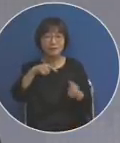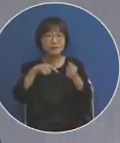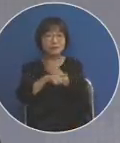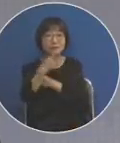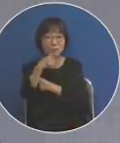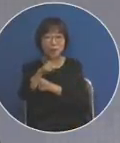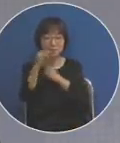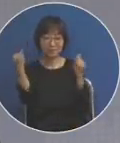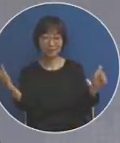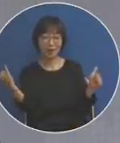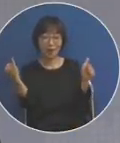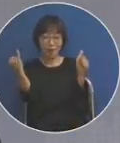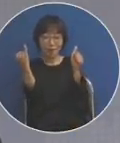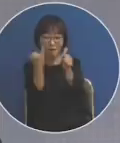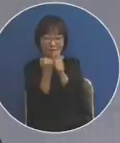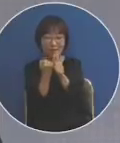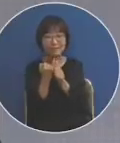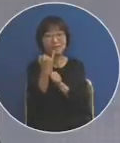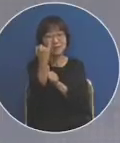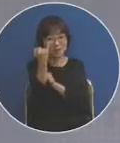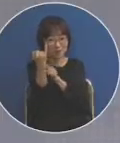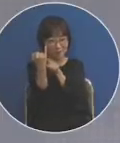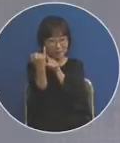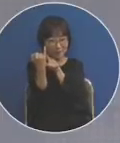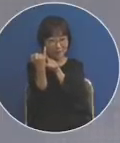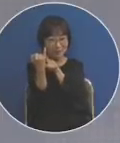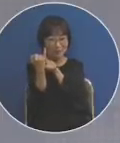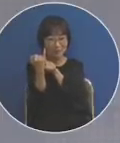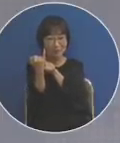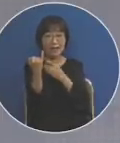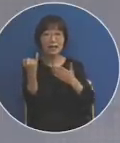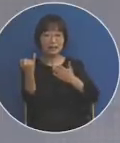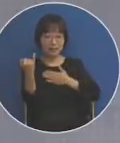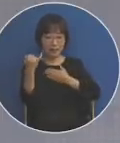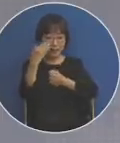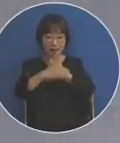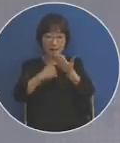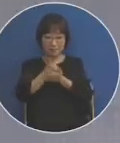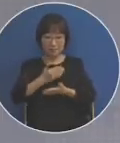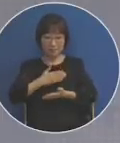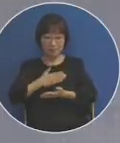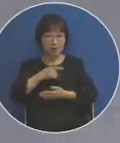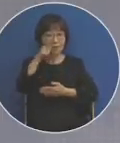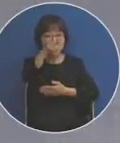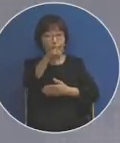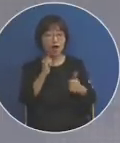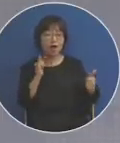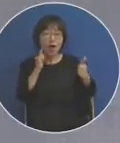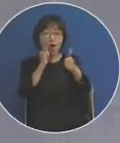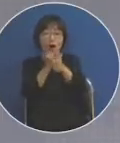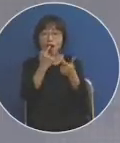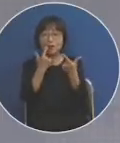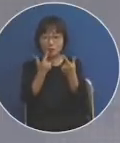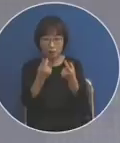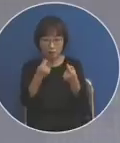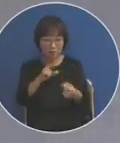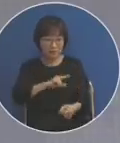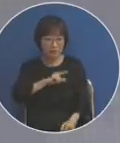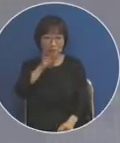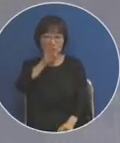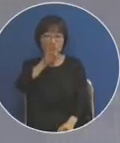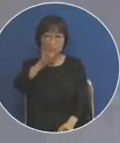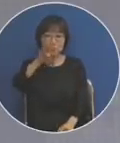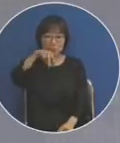bula means to be a woman who is married. 내가 너와 결혼한 것과 같다. He said, it's like I have married you. 이 정도